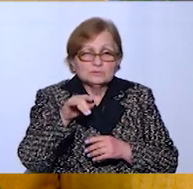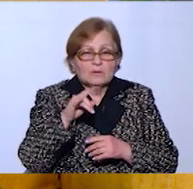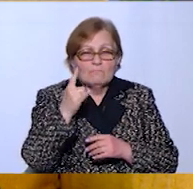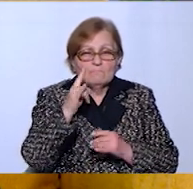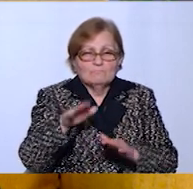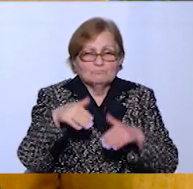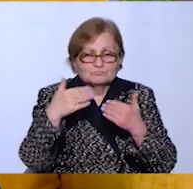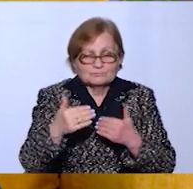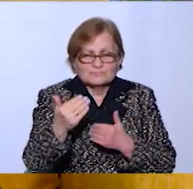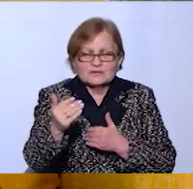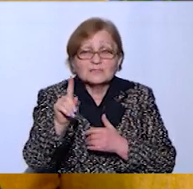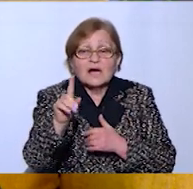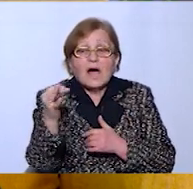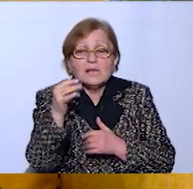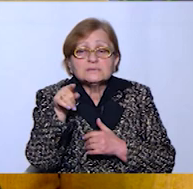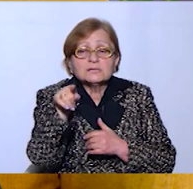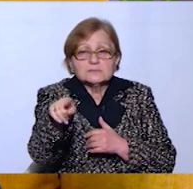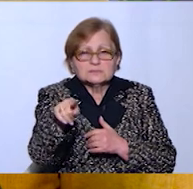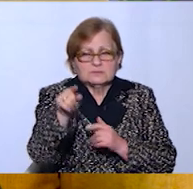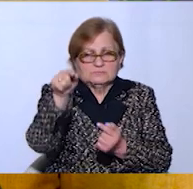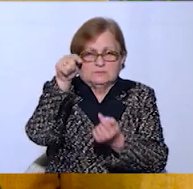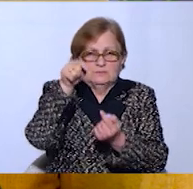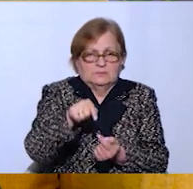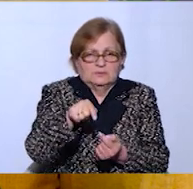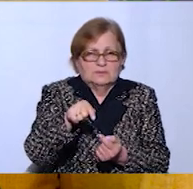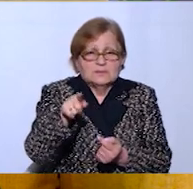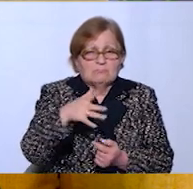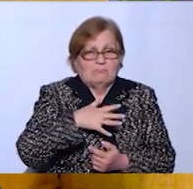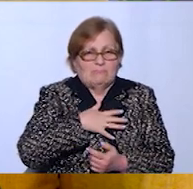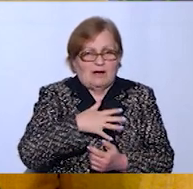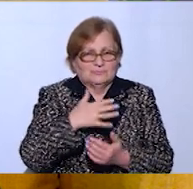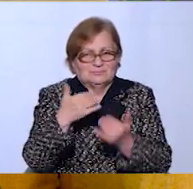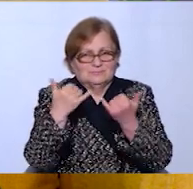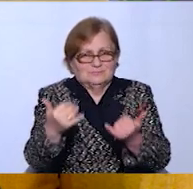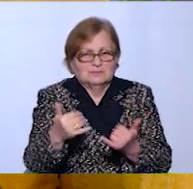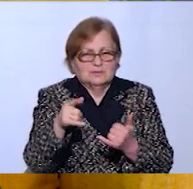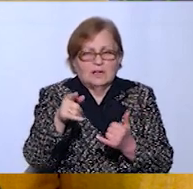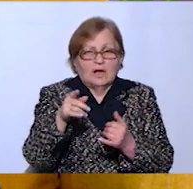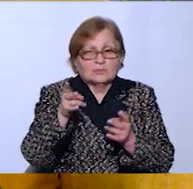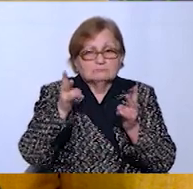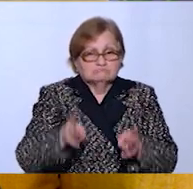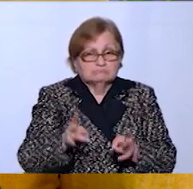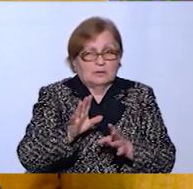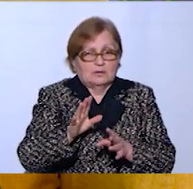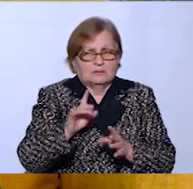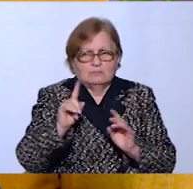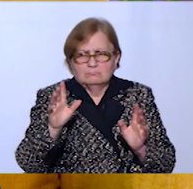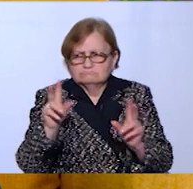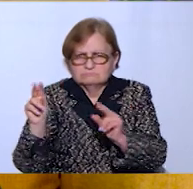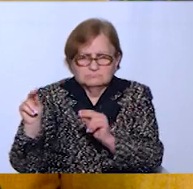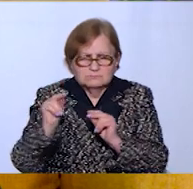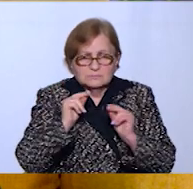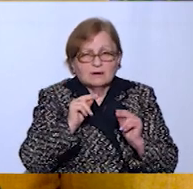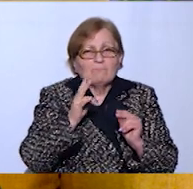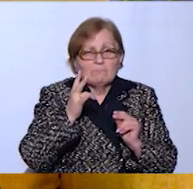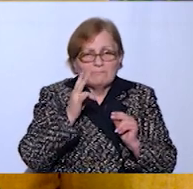არის ძალიან მნიშვნელოვანი ბავშვების ინფორმირებულობა და მასთან საუბარი და კომუნიკაცია, რაც მეორის მხრივ ბავშვს თქვა სიმარტოვის განცდას არიდებს,